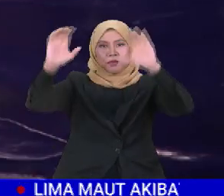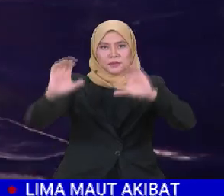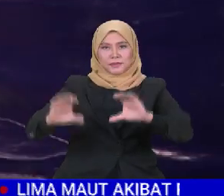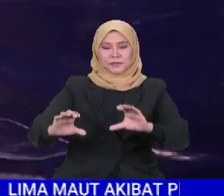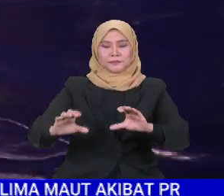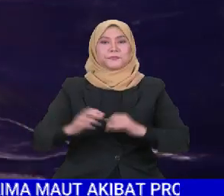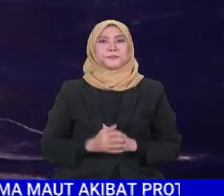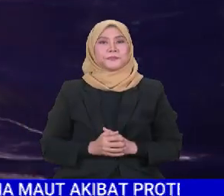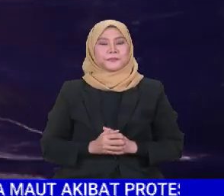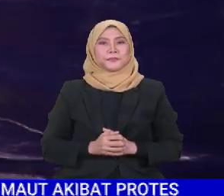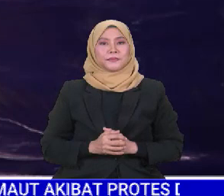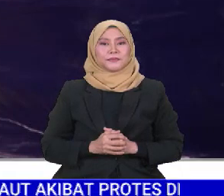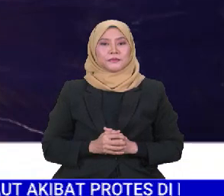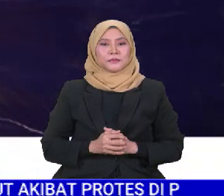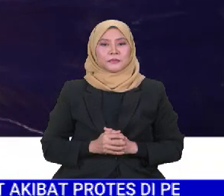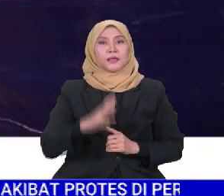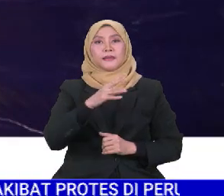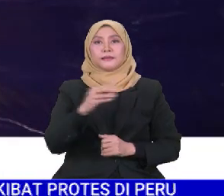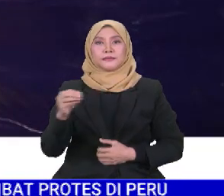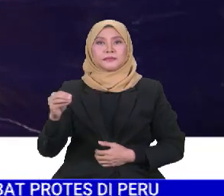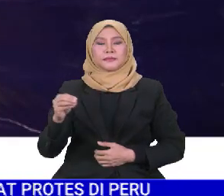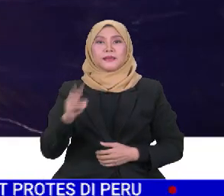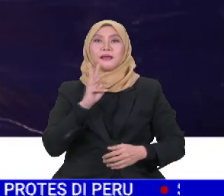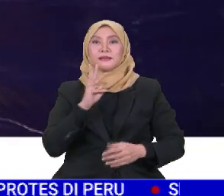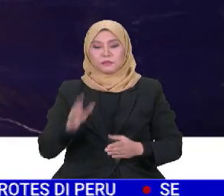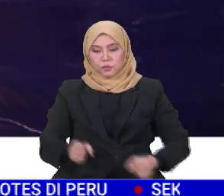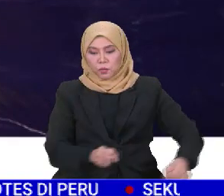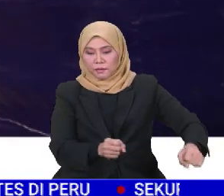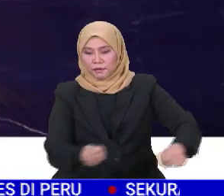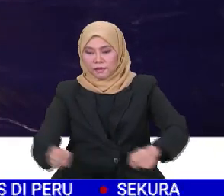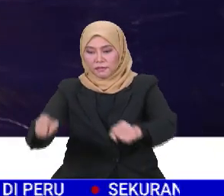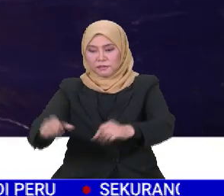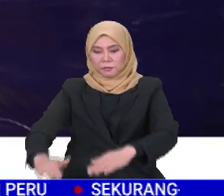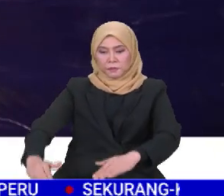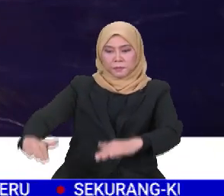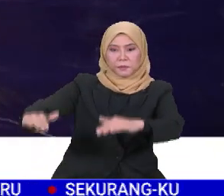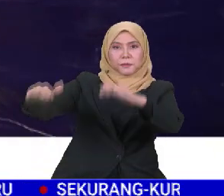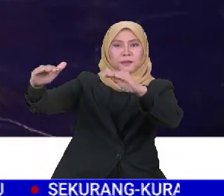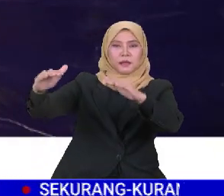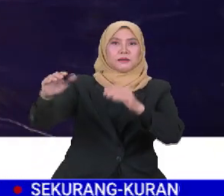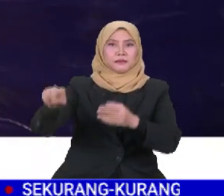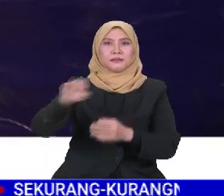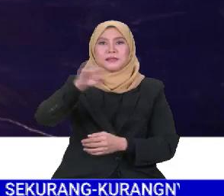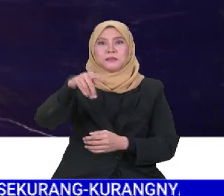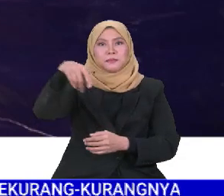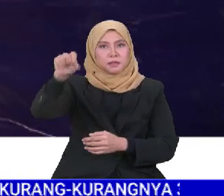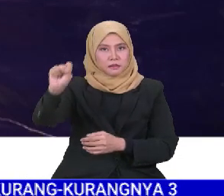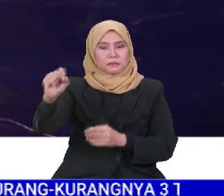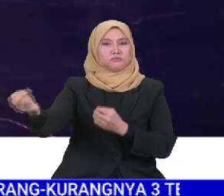berhubung dengan paras ae sungai daripada mess Malaysia dan juga GPS